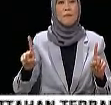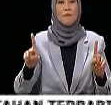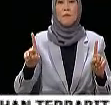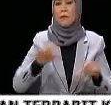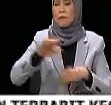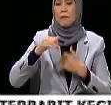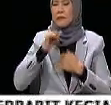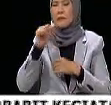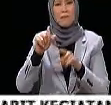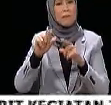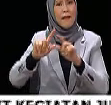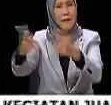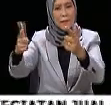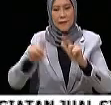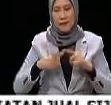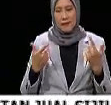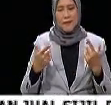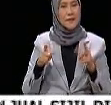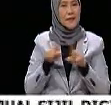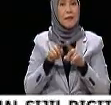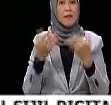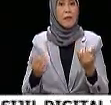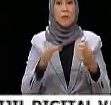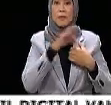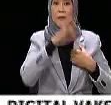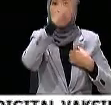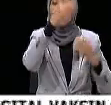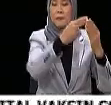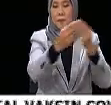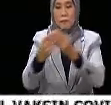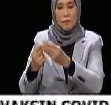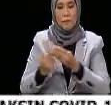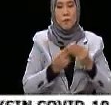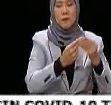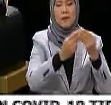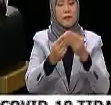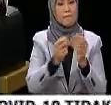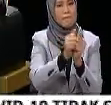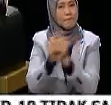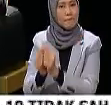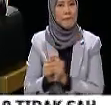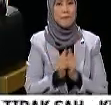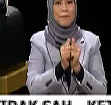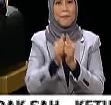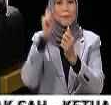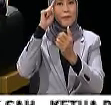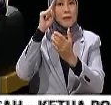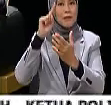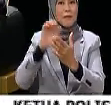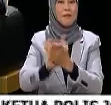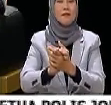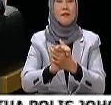kita semua tidak Sambong dalam banyak Pekalongan jadi atas mengatur paduan dan juga kebersamaan merentas kepercayaan